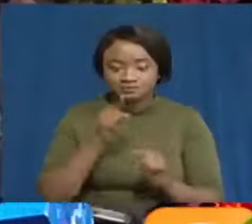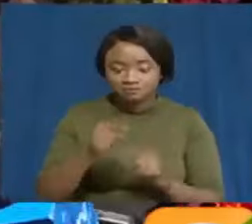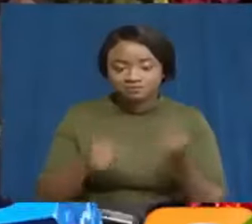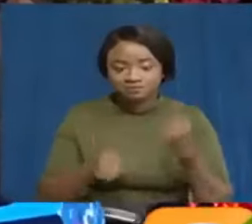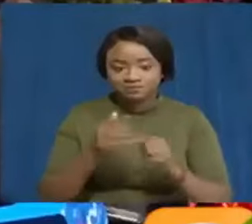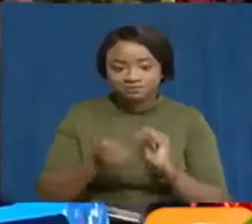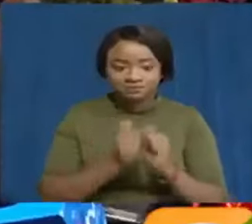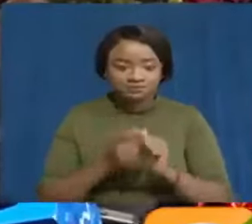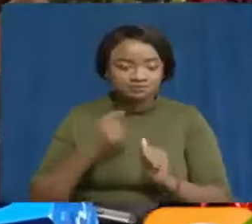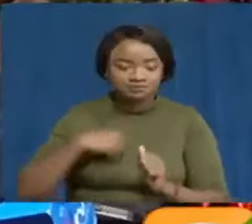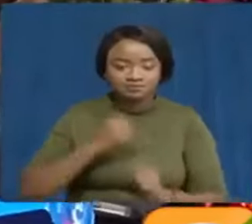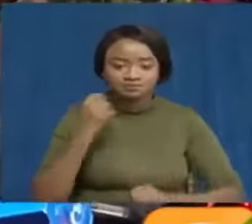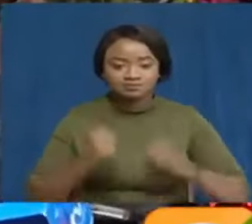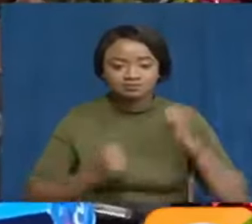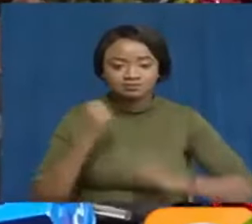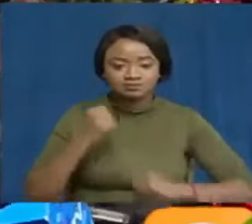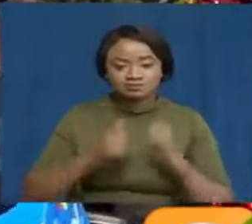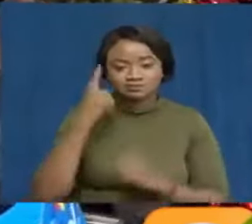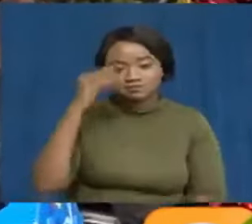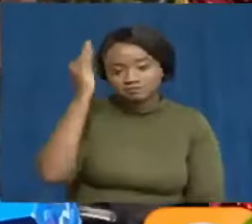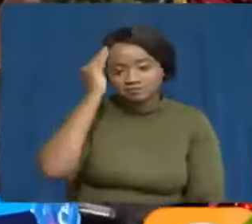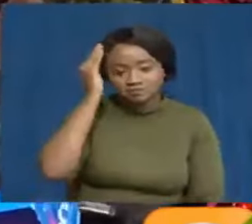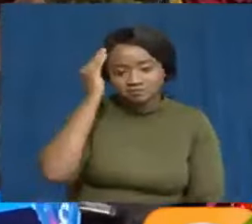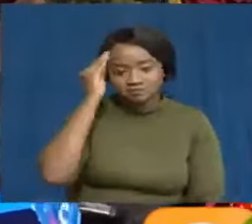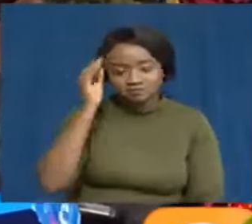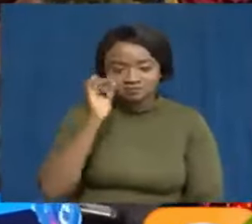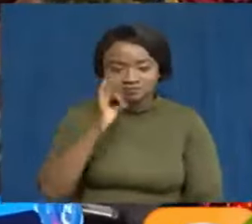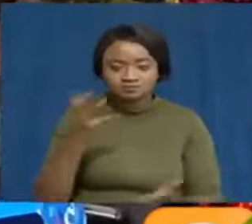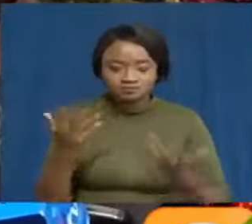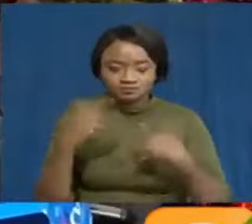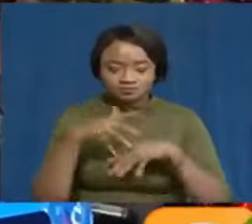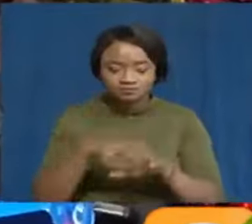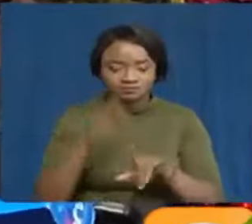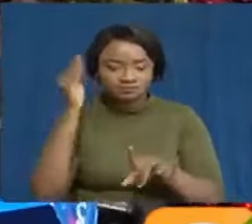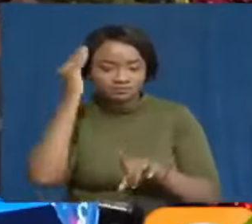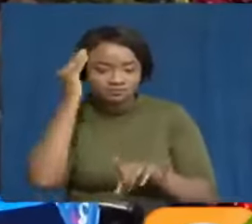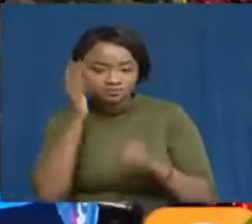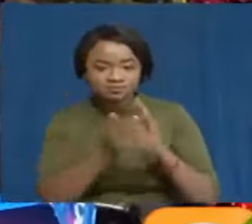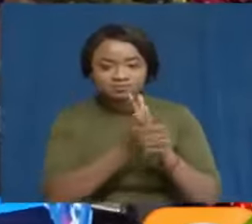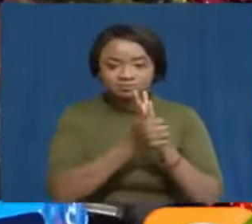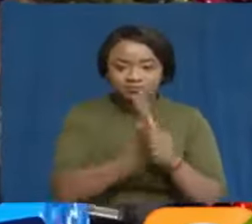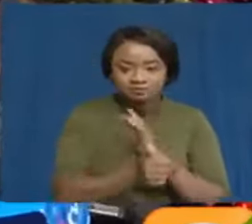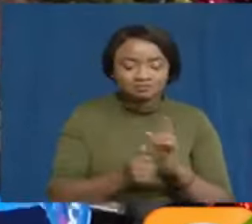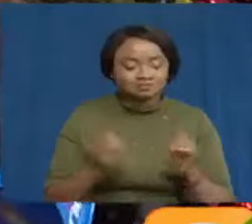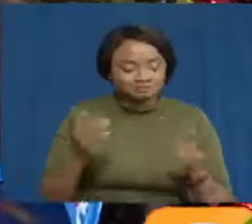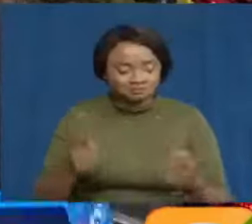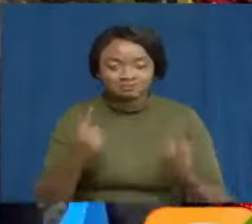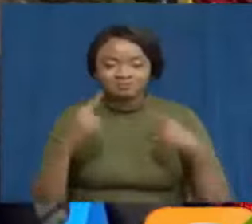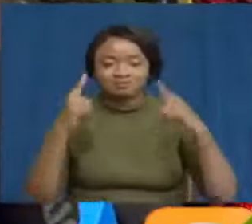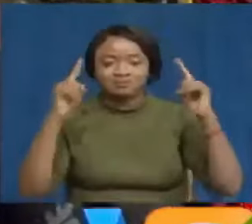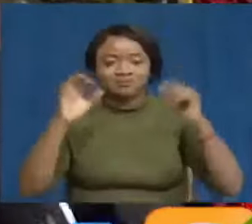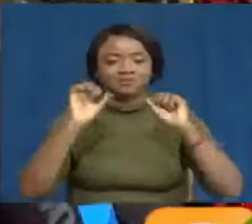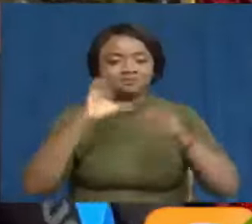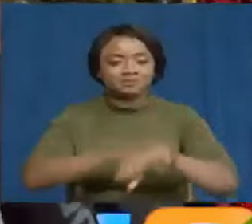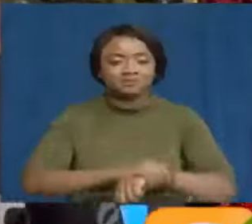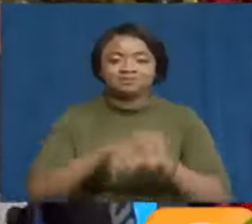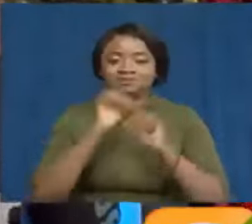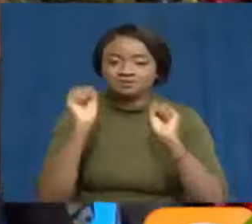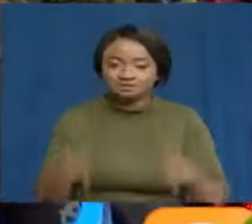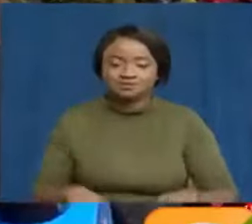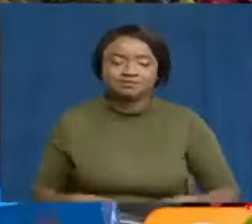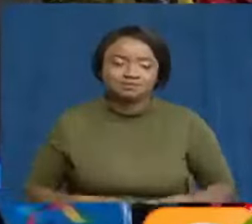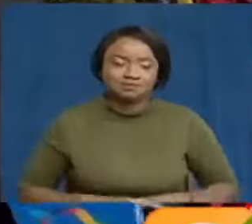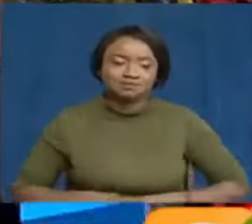for education, that when we blend education and talent, we will be able to sustain whatever we get, whatever the reward we